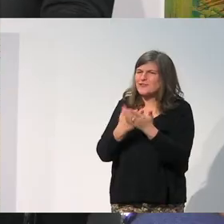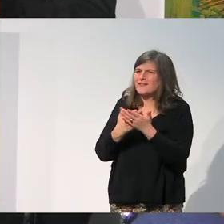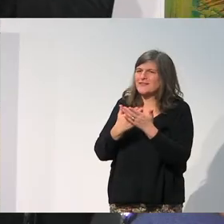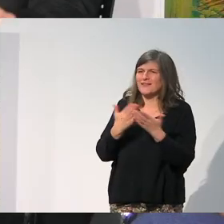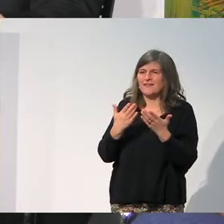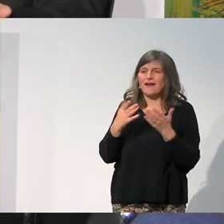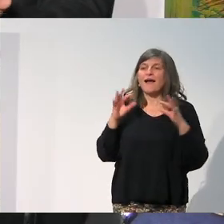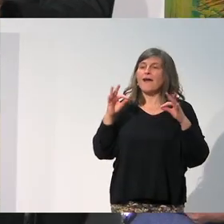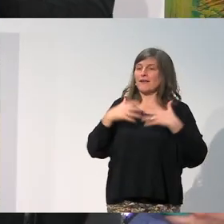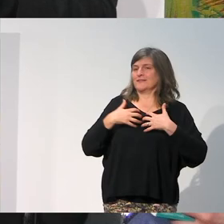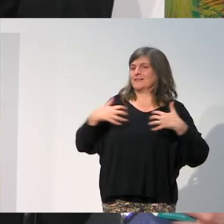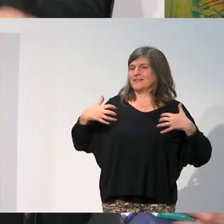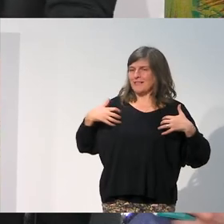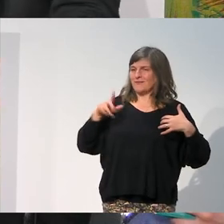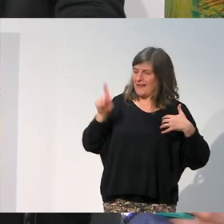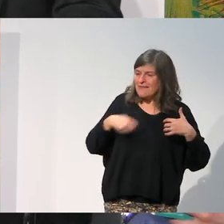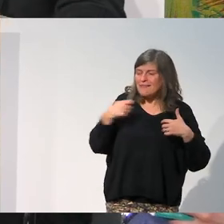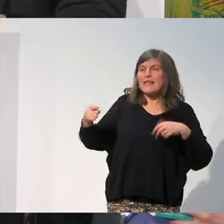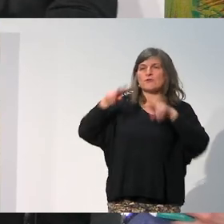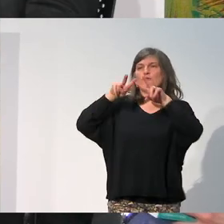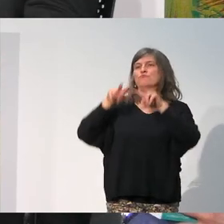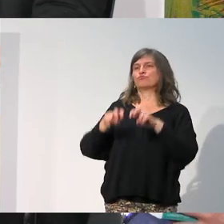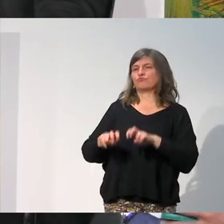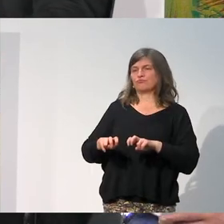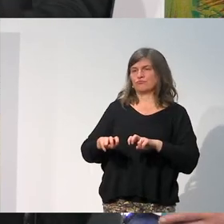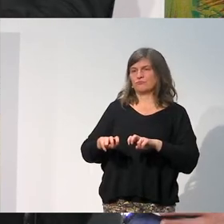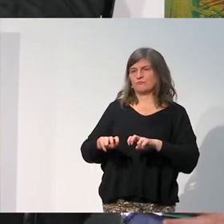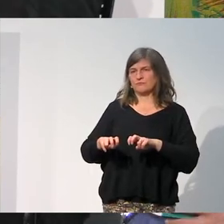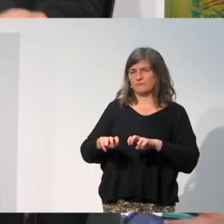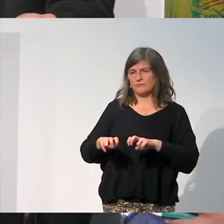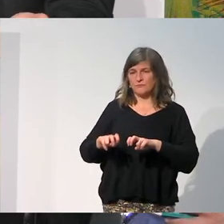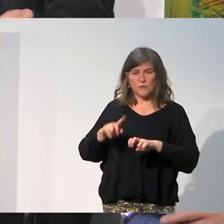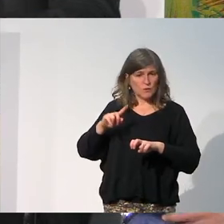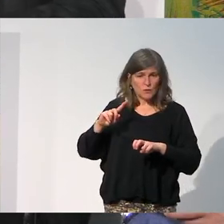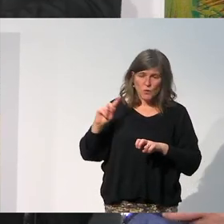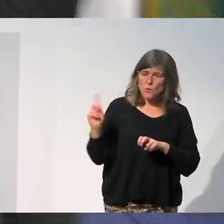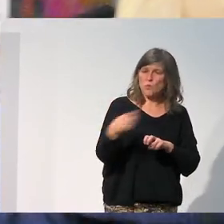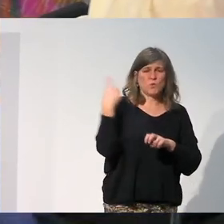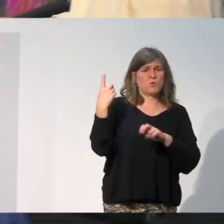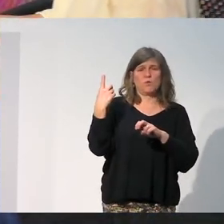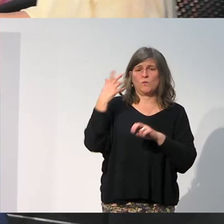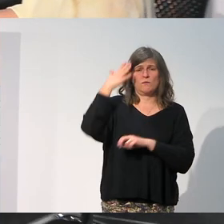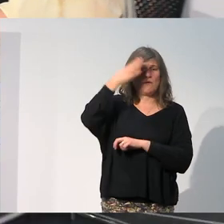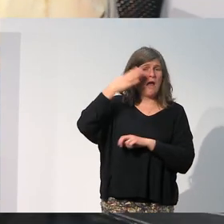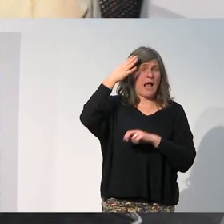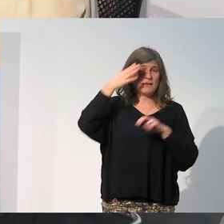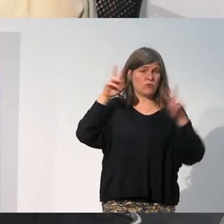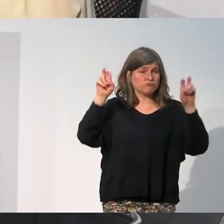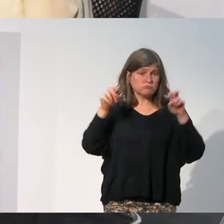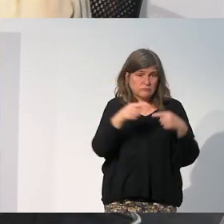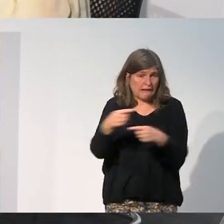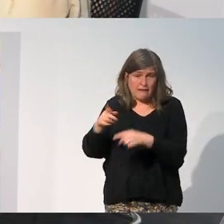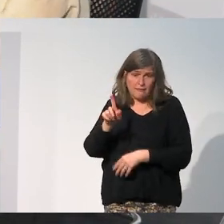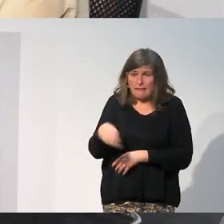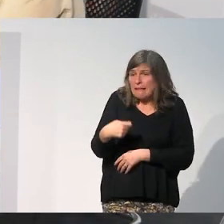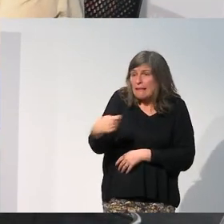vue naturaliste, qui est celui qu'on aimerait avoir en science, tous les animaux sont naturels et il n'y a pas